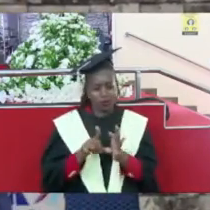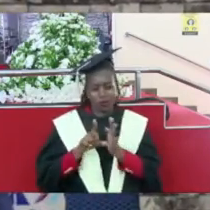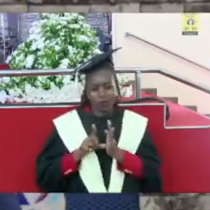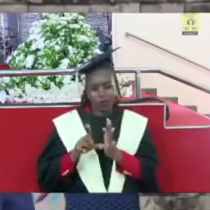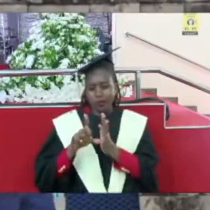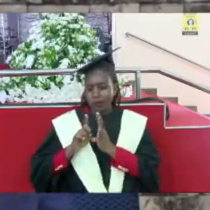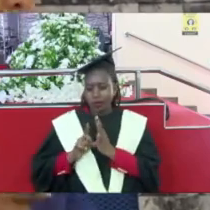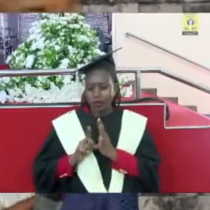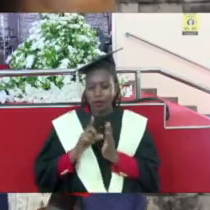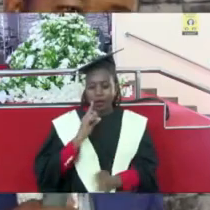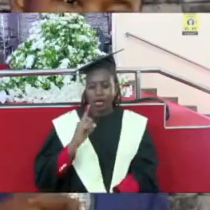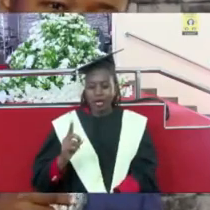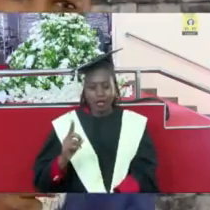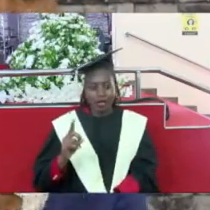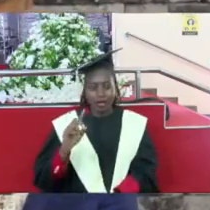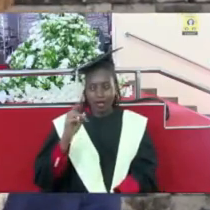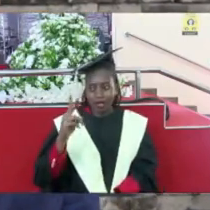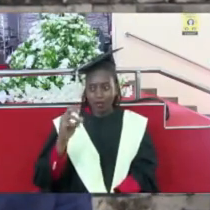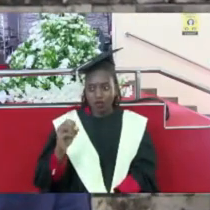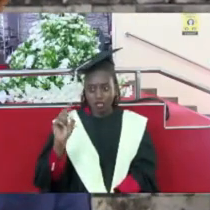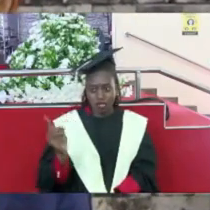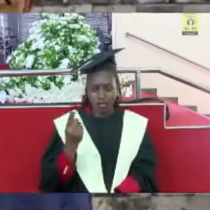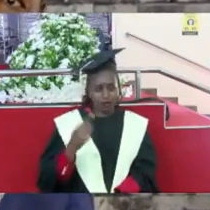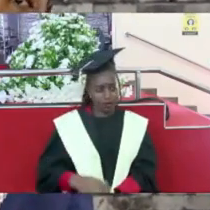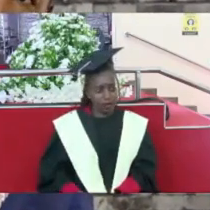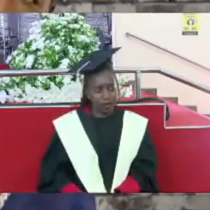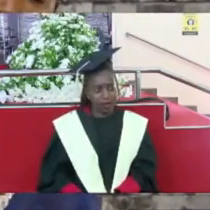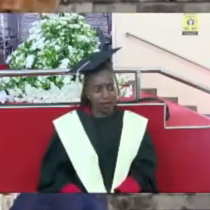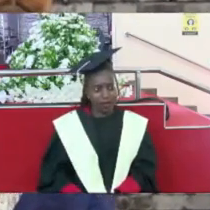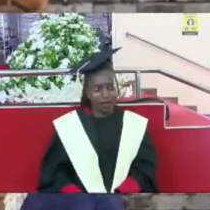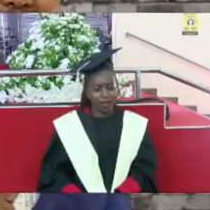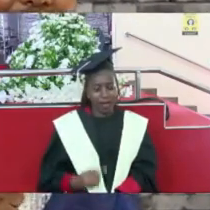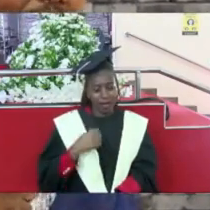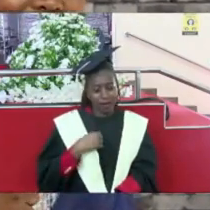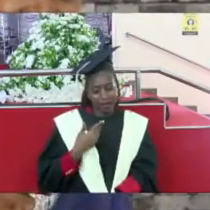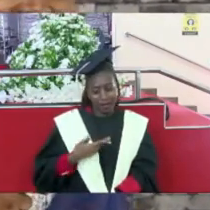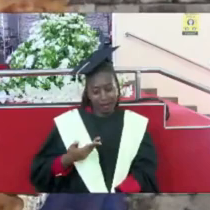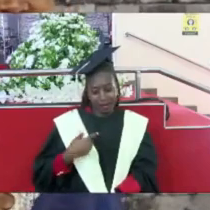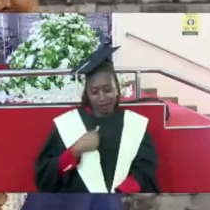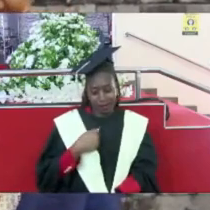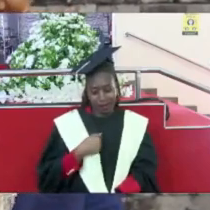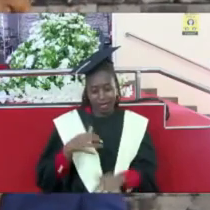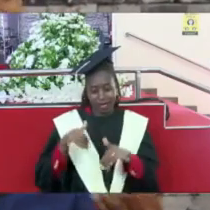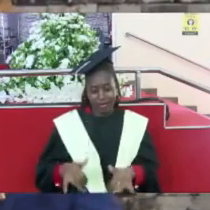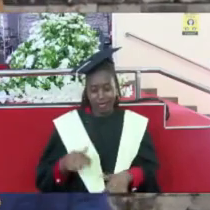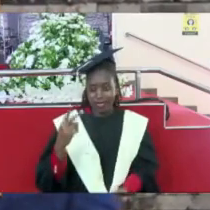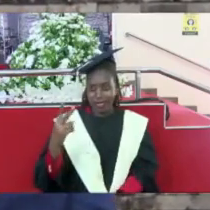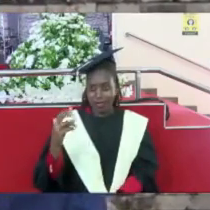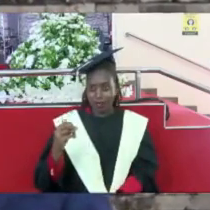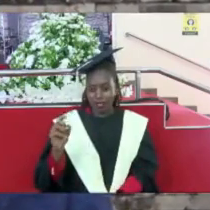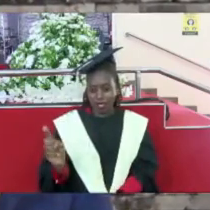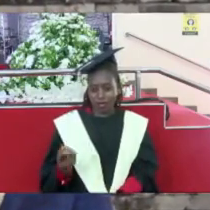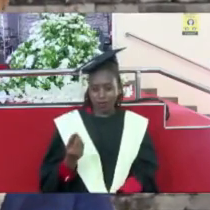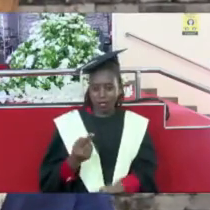120. 120. Na mimi ile ninakaa ni ya 20. Lakini kupatie 120. And I stay